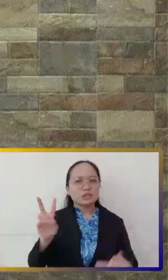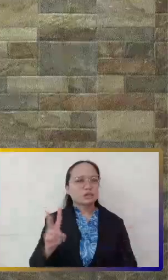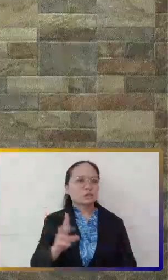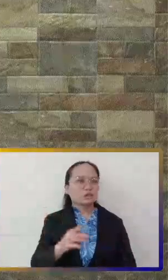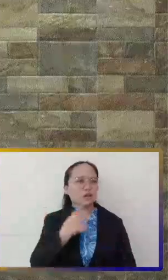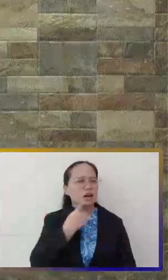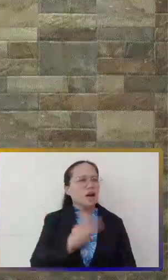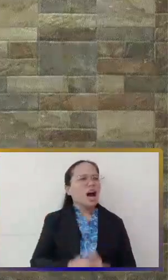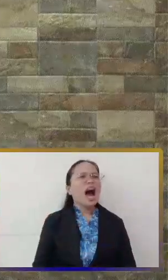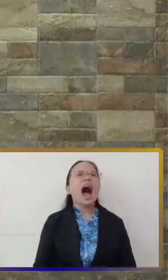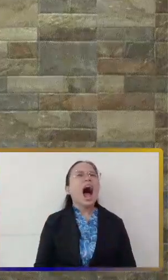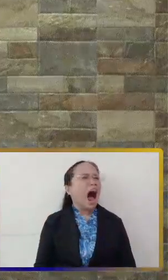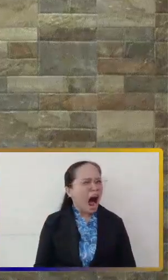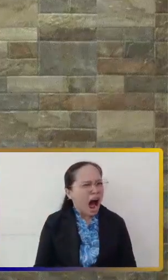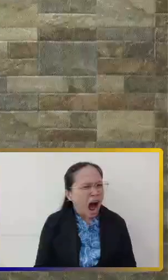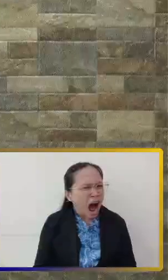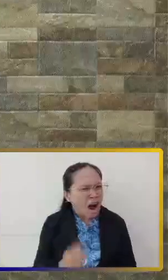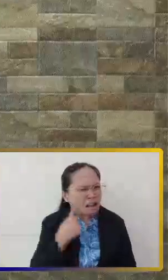Sabi ko, ha?